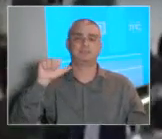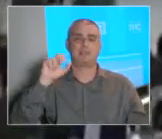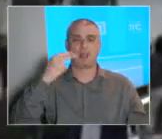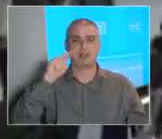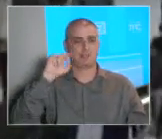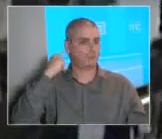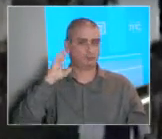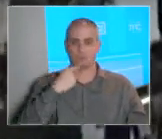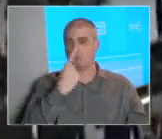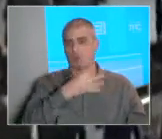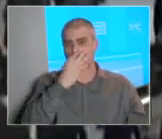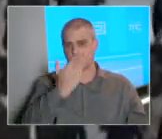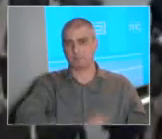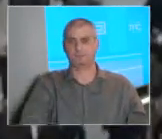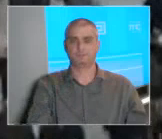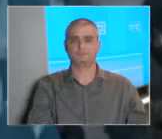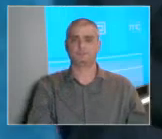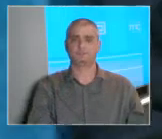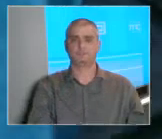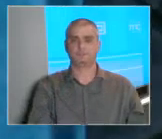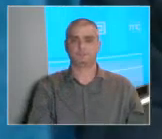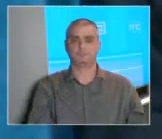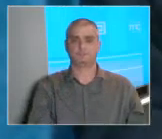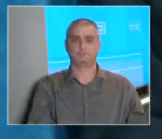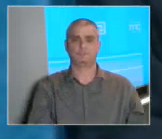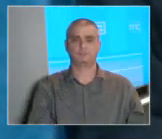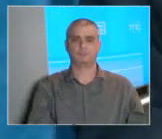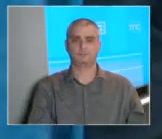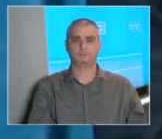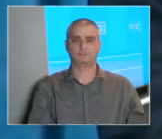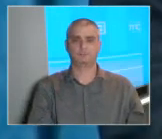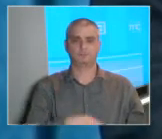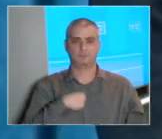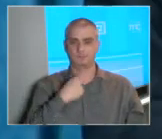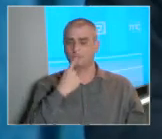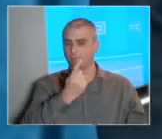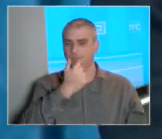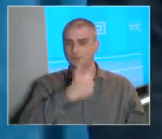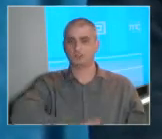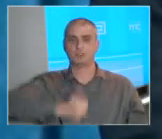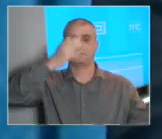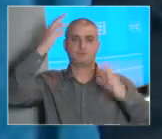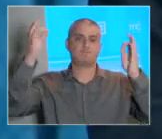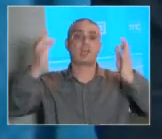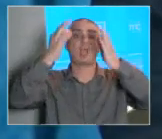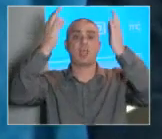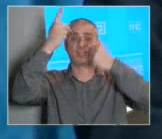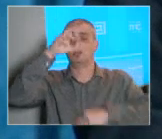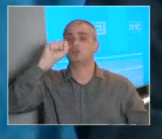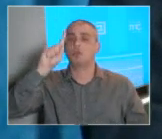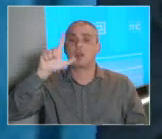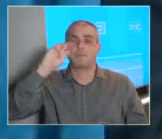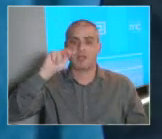נשמע את הדברים שהוא אמר שם. אקול באן השהיד אל-קאאד